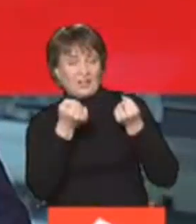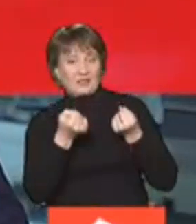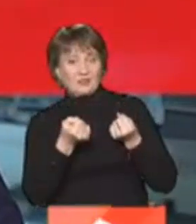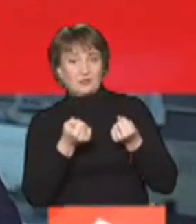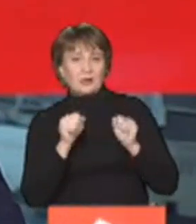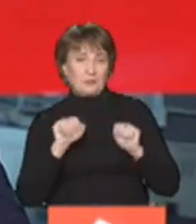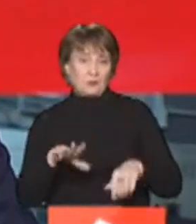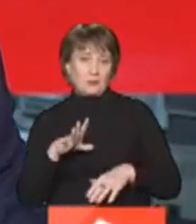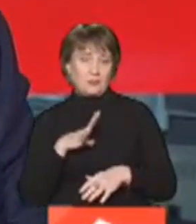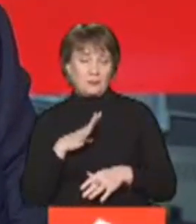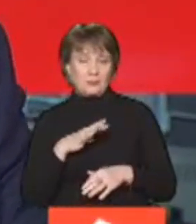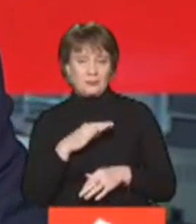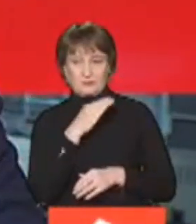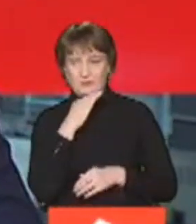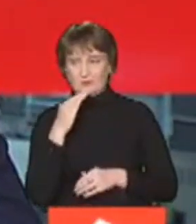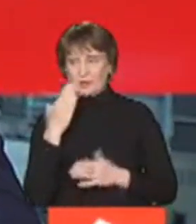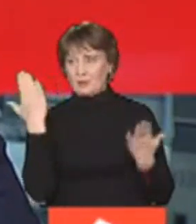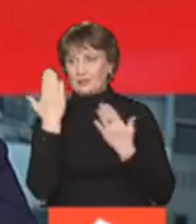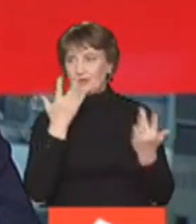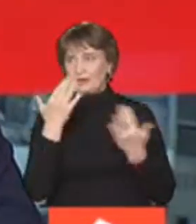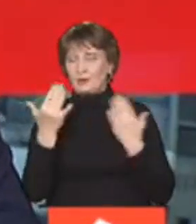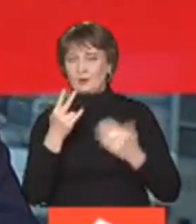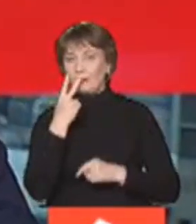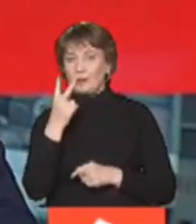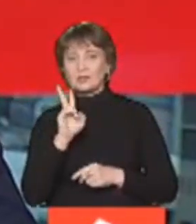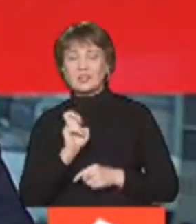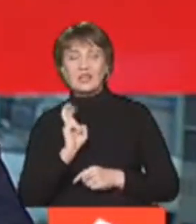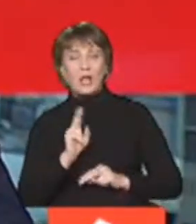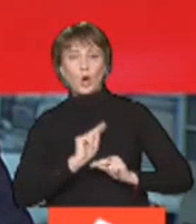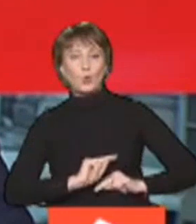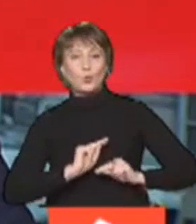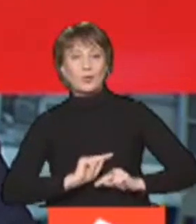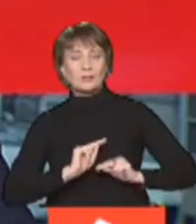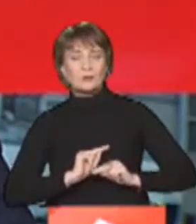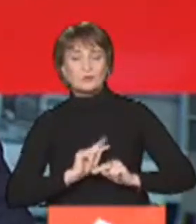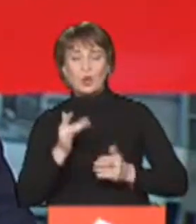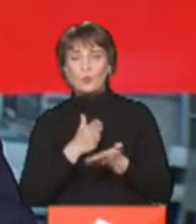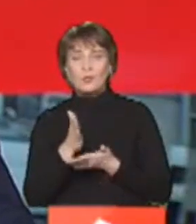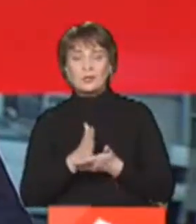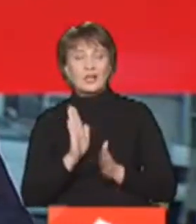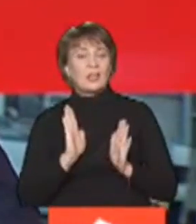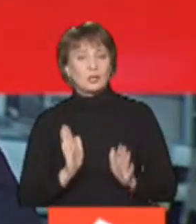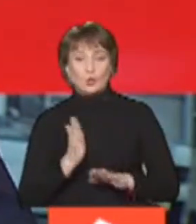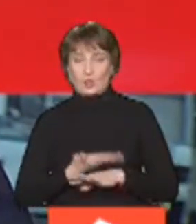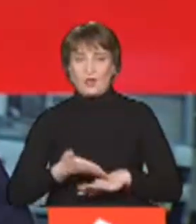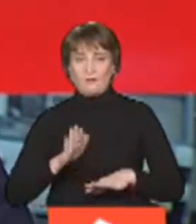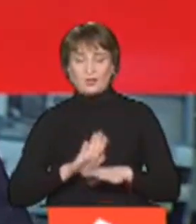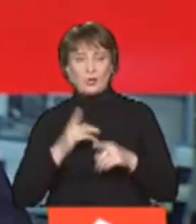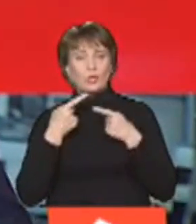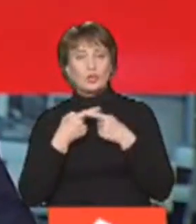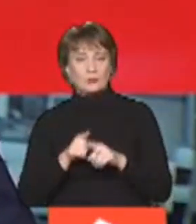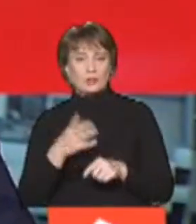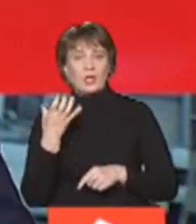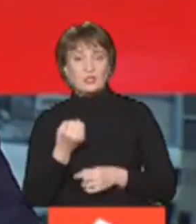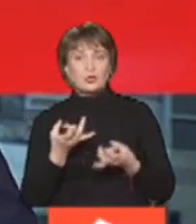речі, можна б цілий серіал з цього робити і показати, як люди працюють. Тому що, насправді, ця операція не тільки вона важка технічно і технологічно,